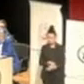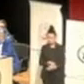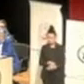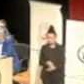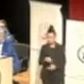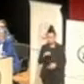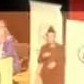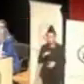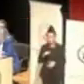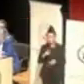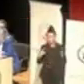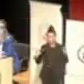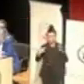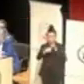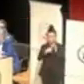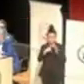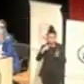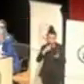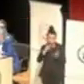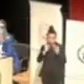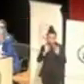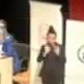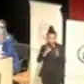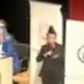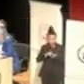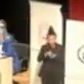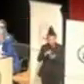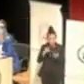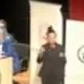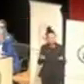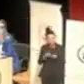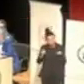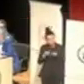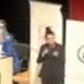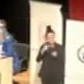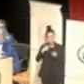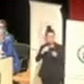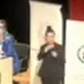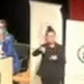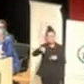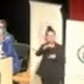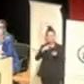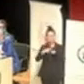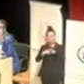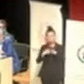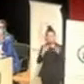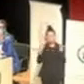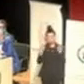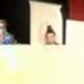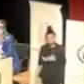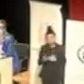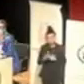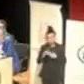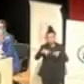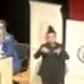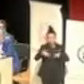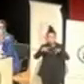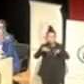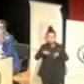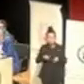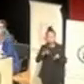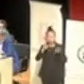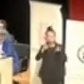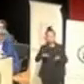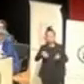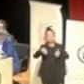Ama bu amaçla yürüttüğümüz önemli çalışmaları sizlerle paylaşacağız bu oturumumuzda inşallah. Oturumumuza başlamadan önce